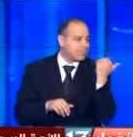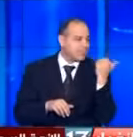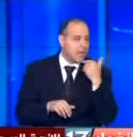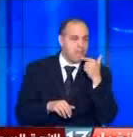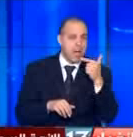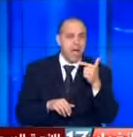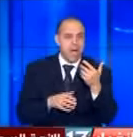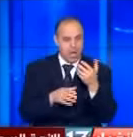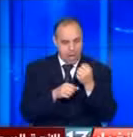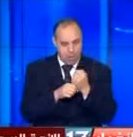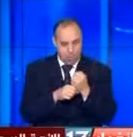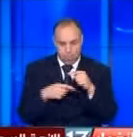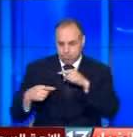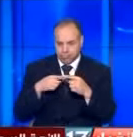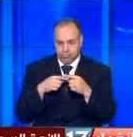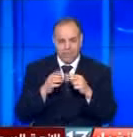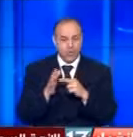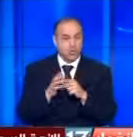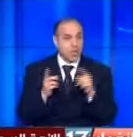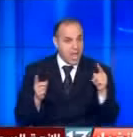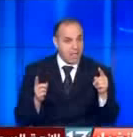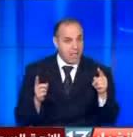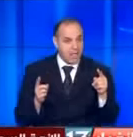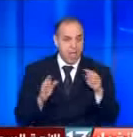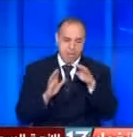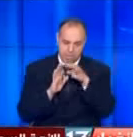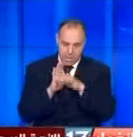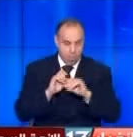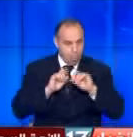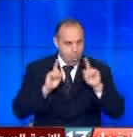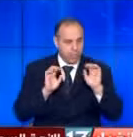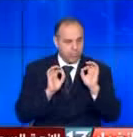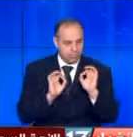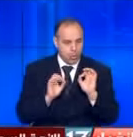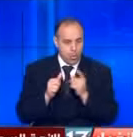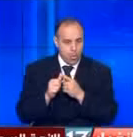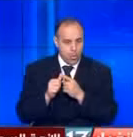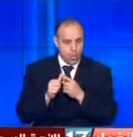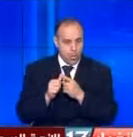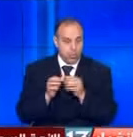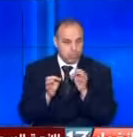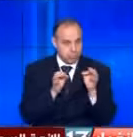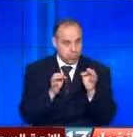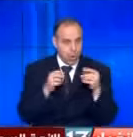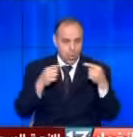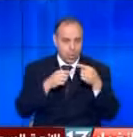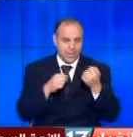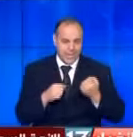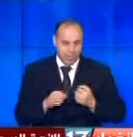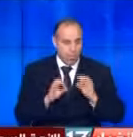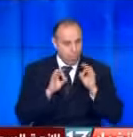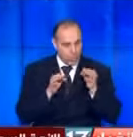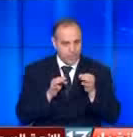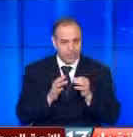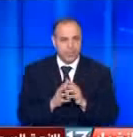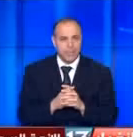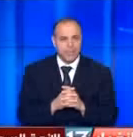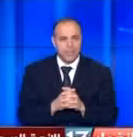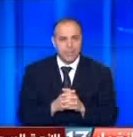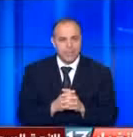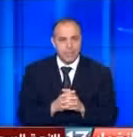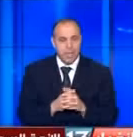ما يعرف بالانتقال السياسي رغم عدم توصلها إلى نتائج واضحة على حد تعبيره، مضيفا أن